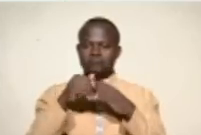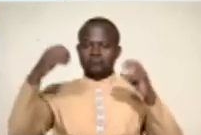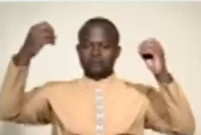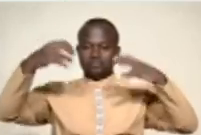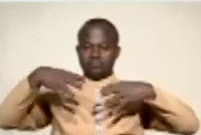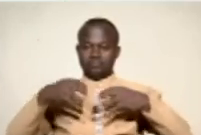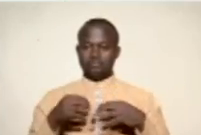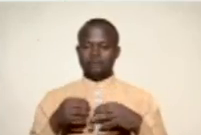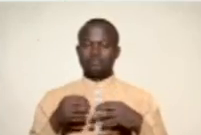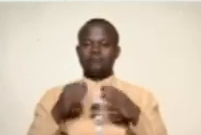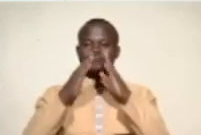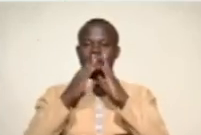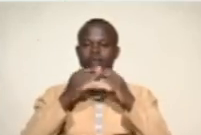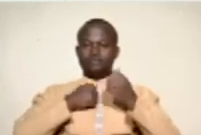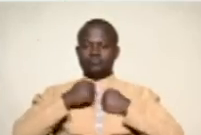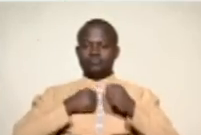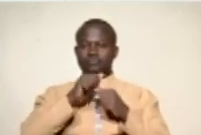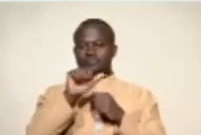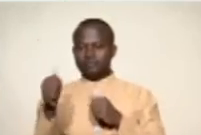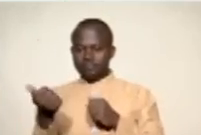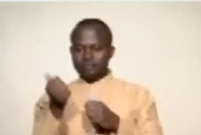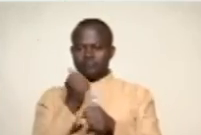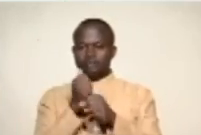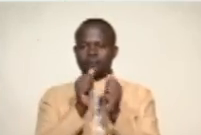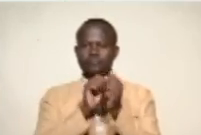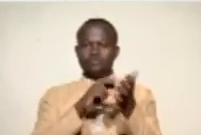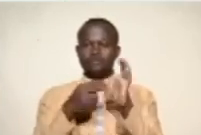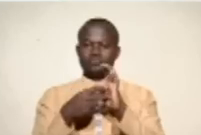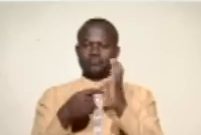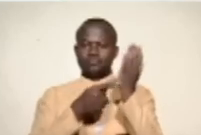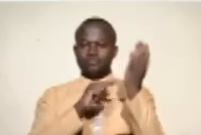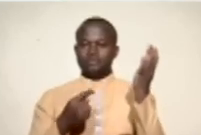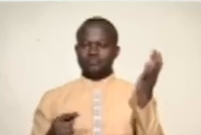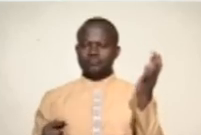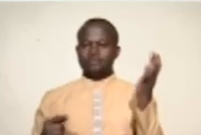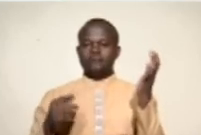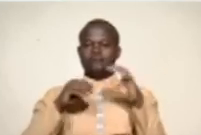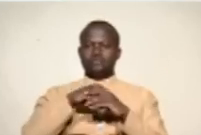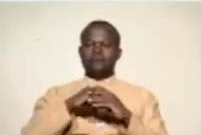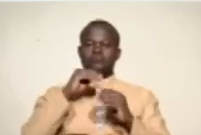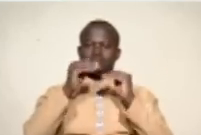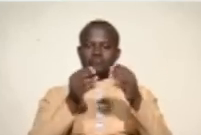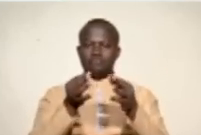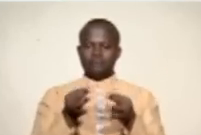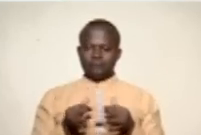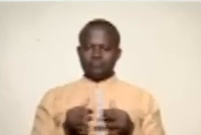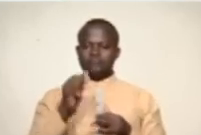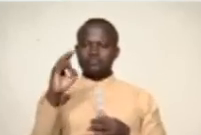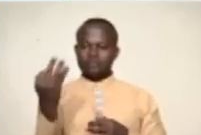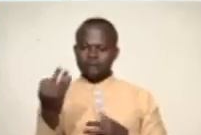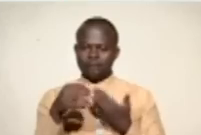Kigali, umujyi w'u Rwanda. Undi arimo gukorana n'imishinga y'ikoranabuhanga mu rwego rw'imari. Uwa